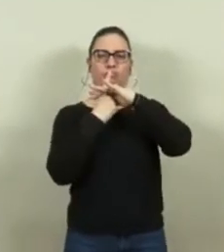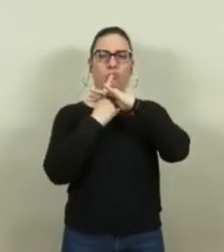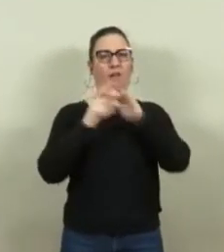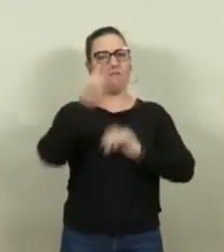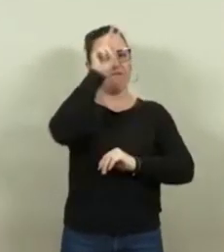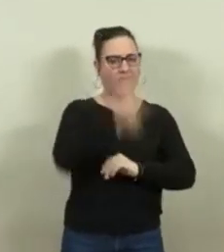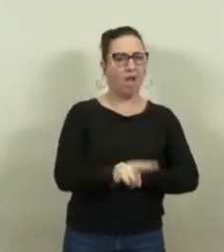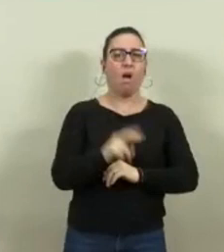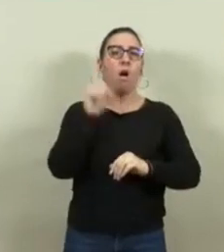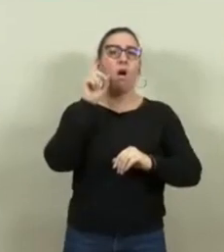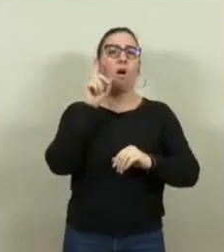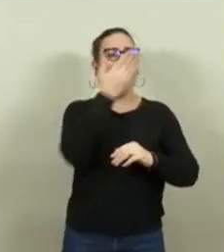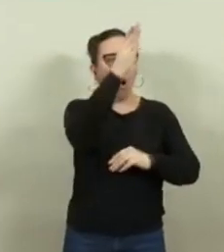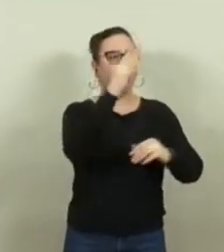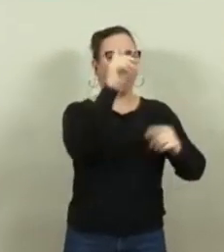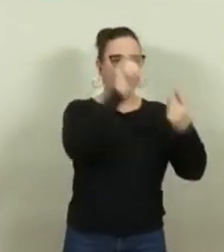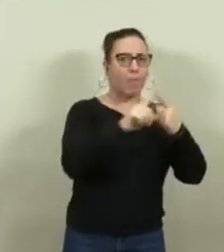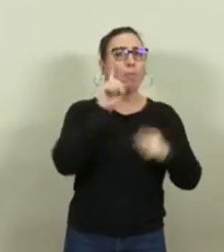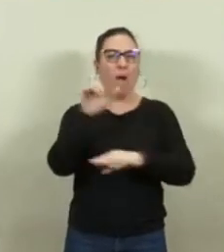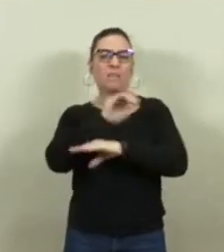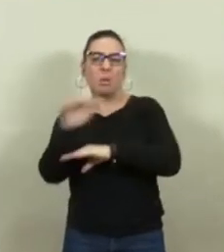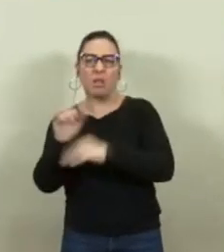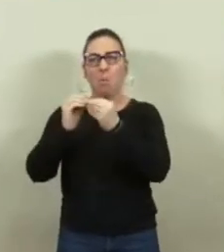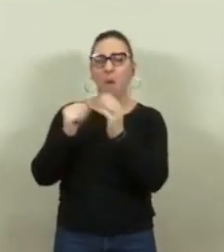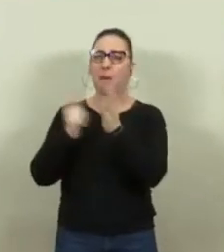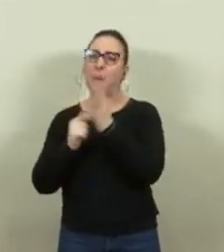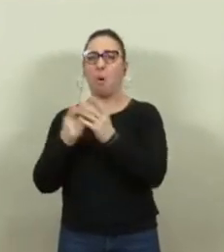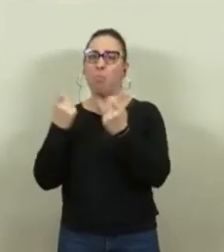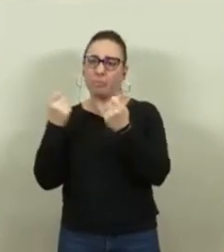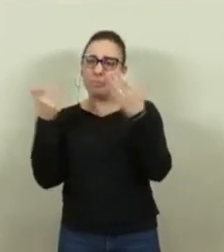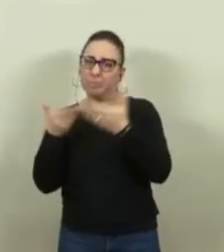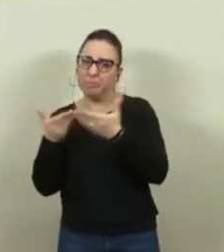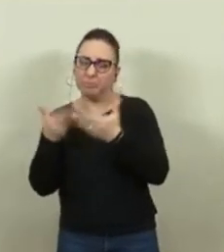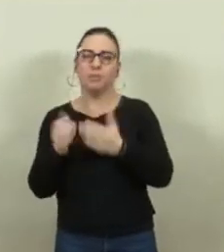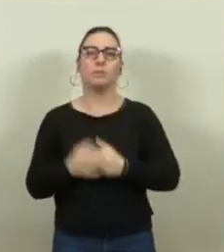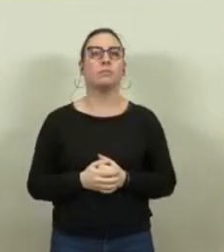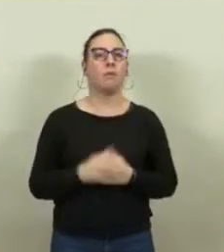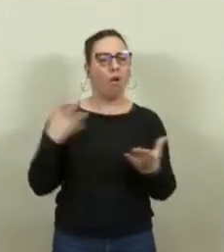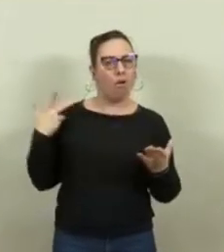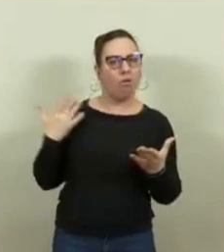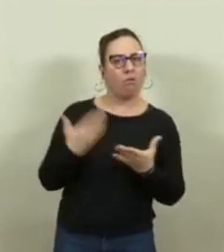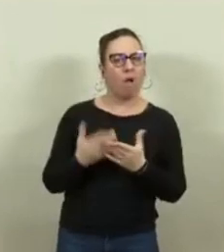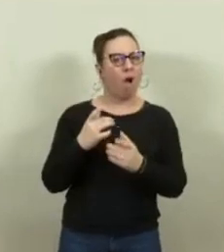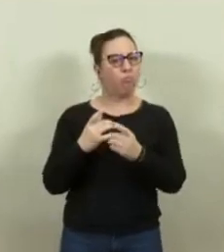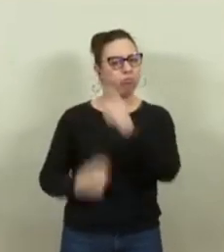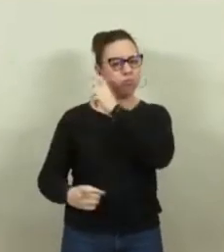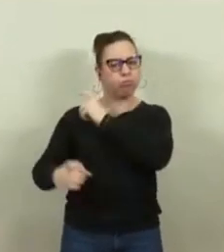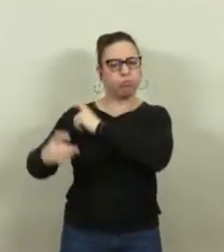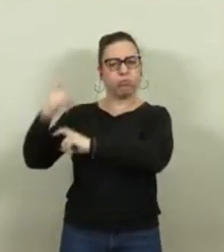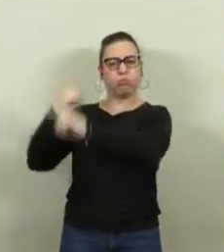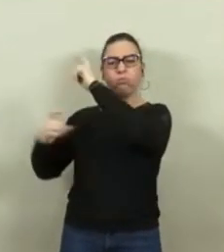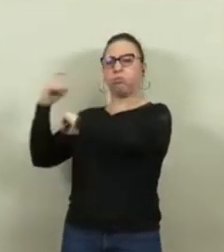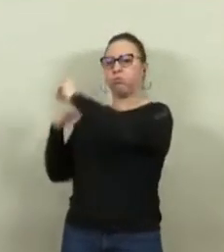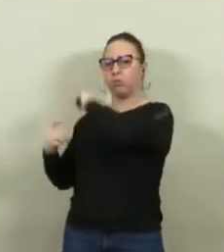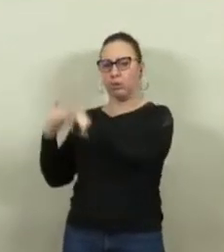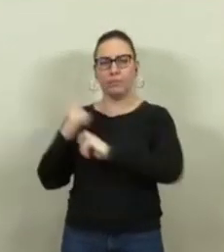des impôts ou le niveau d'insécurité. Depuis, nous avons considérablement régressé. Pour rester dans la